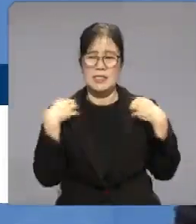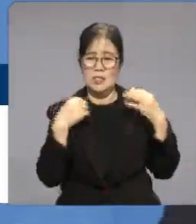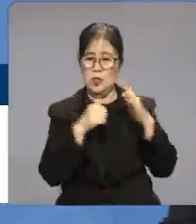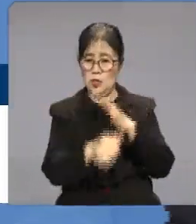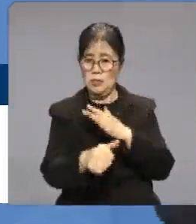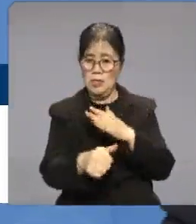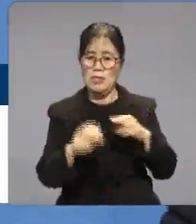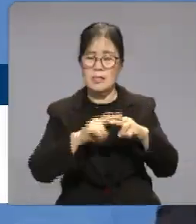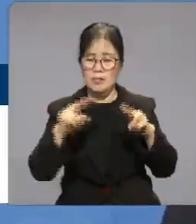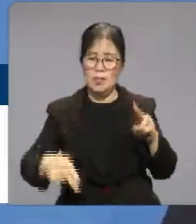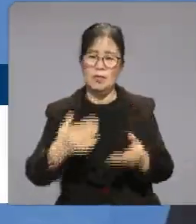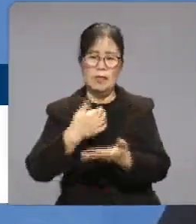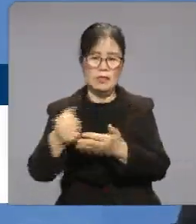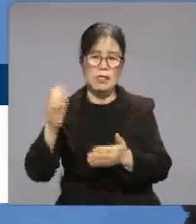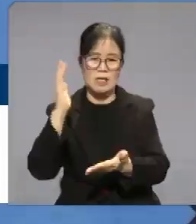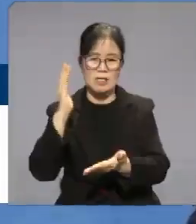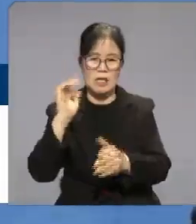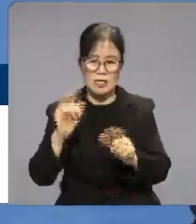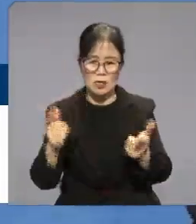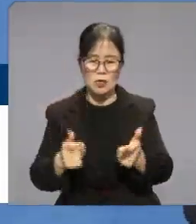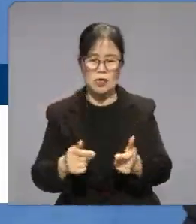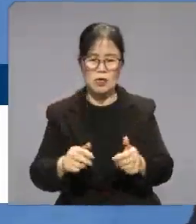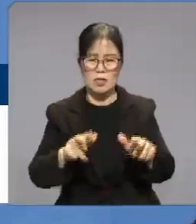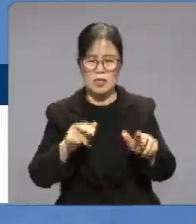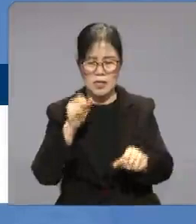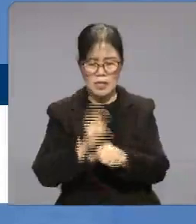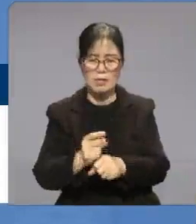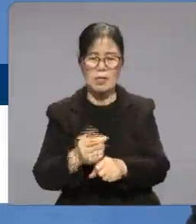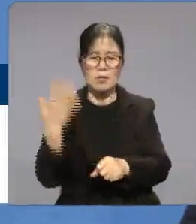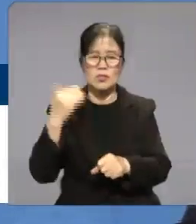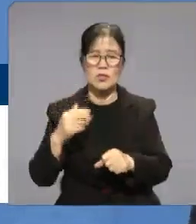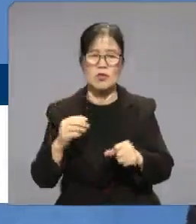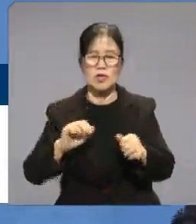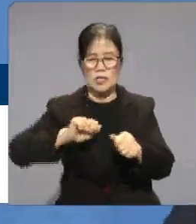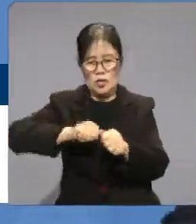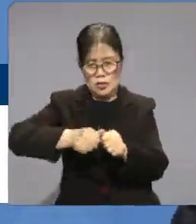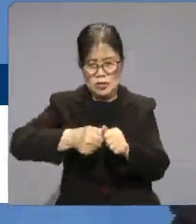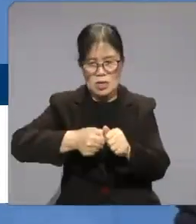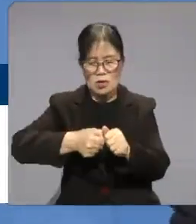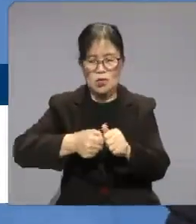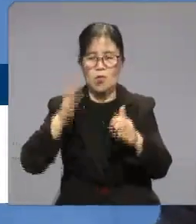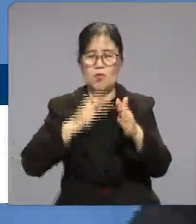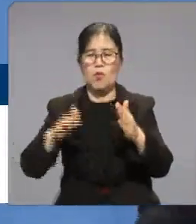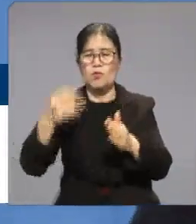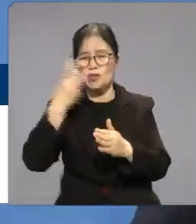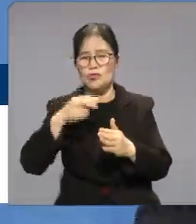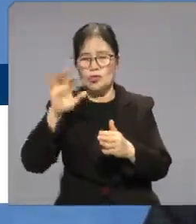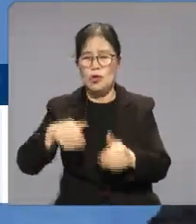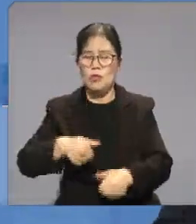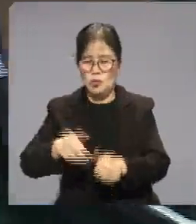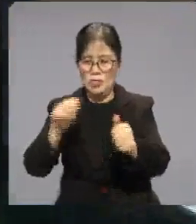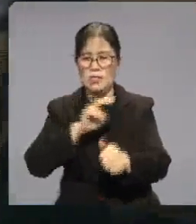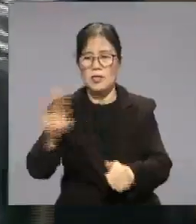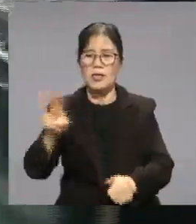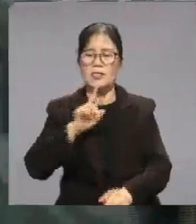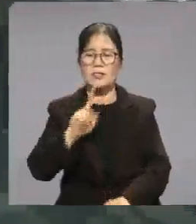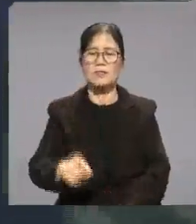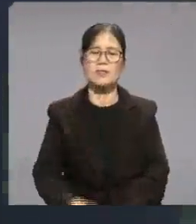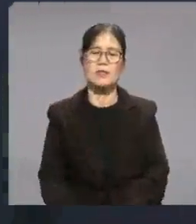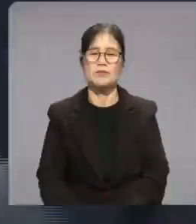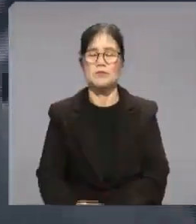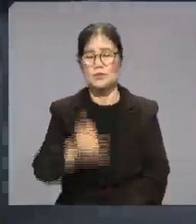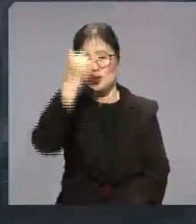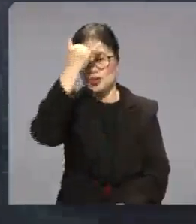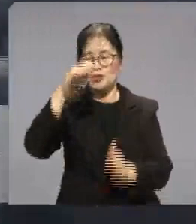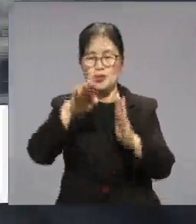사표를 받을 것이 아니라 진즉에 호주 대사에서 경질하고 공수처에 보냈어야 했습니다. 충남을